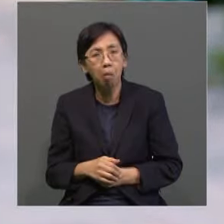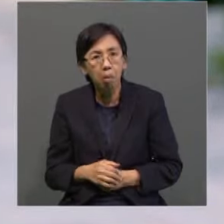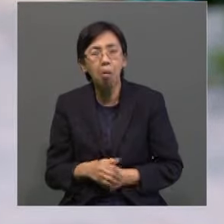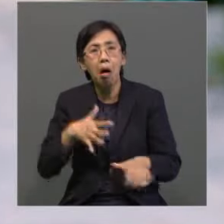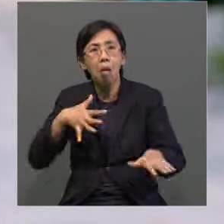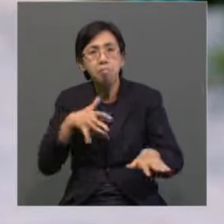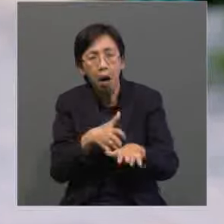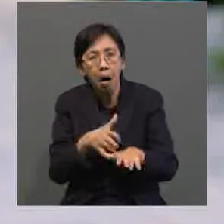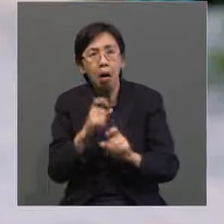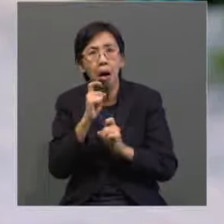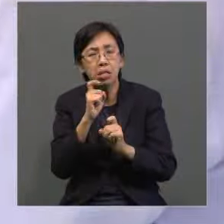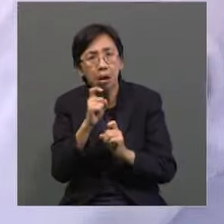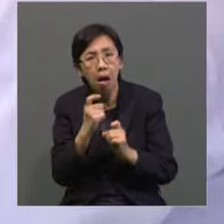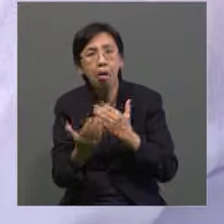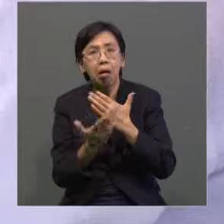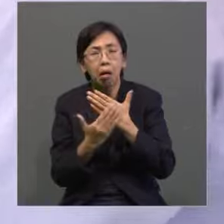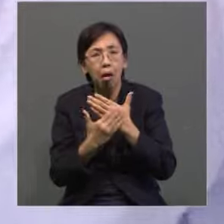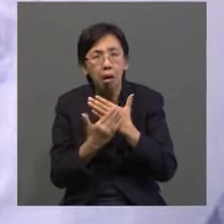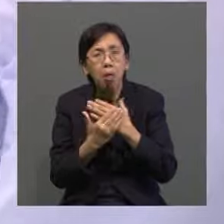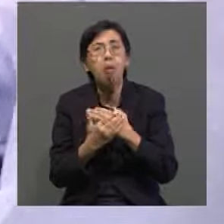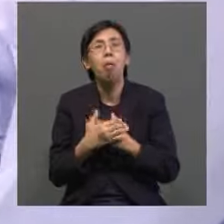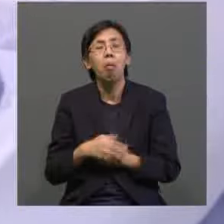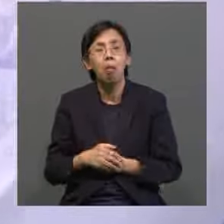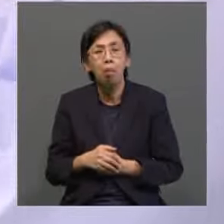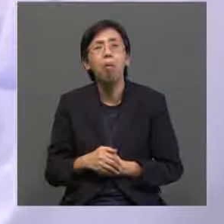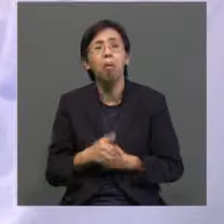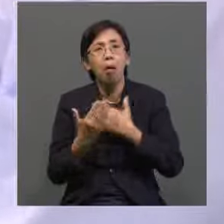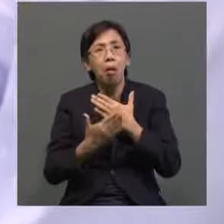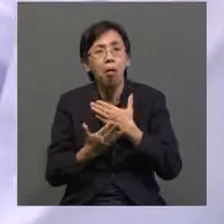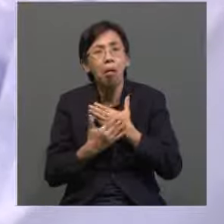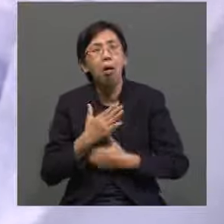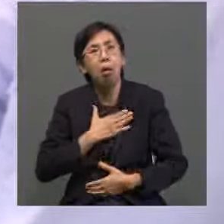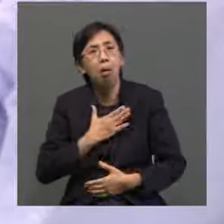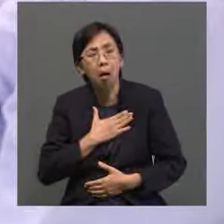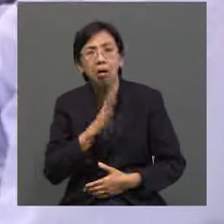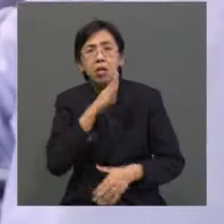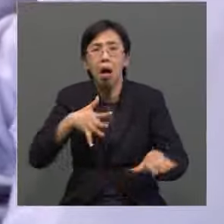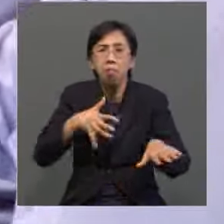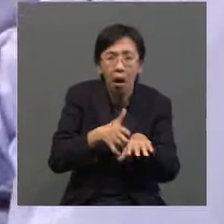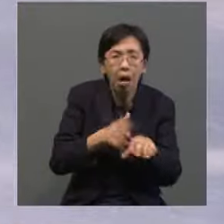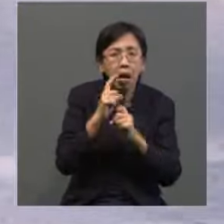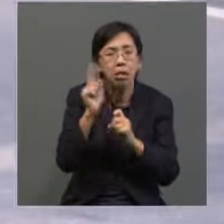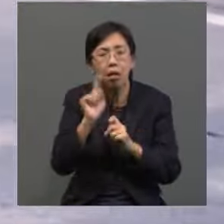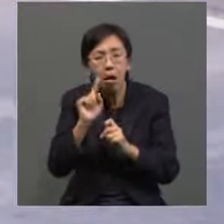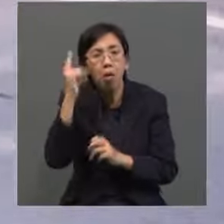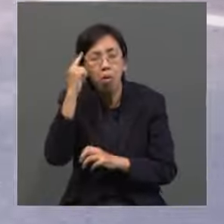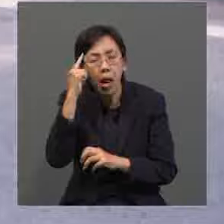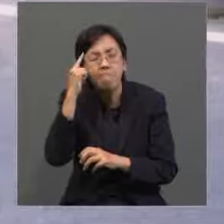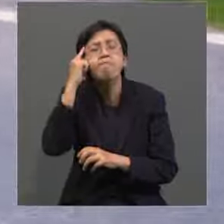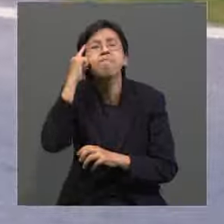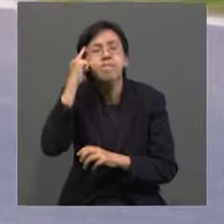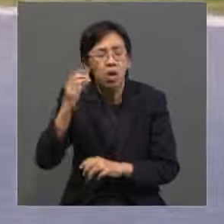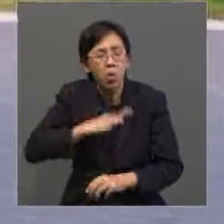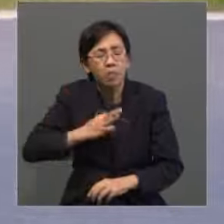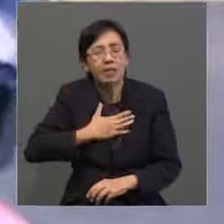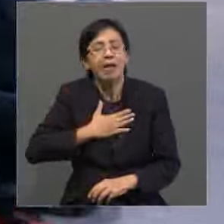ติเหตุได้ดูอุทาหรณ์ว่าเมื่อเกิดอุบัติเหตุแล้วเนี่ยจะมีความเสียหายด้านใดบ้างผมก็คำนึงถึงครอบครัว